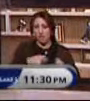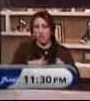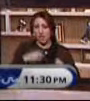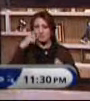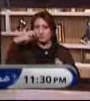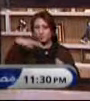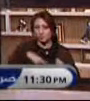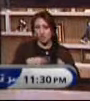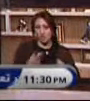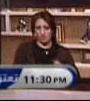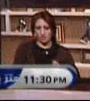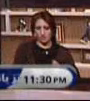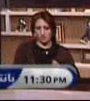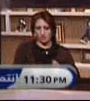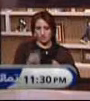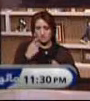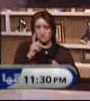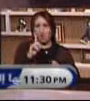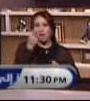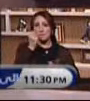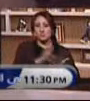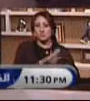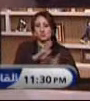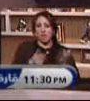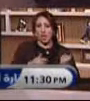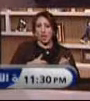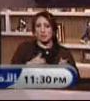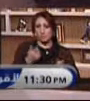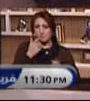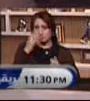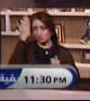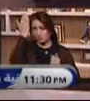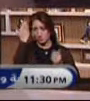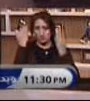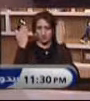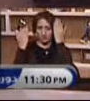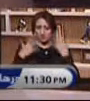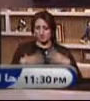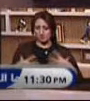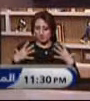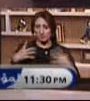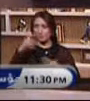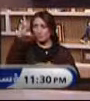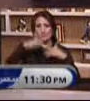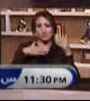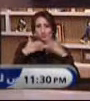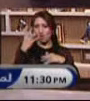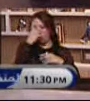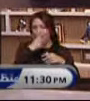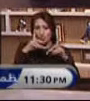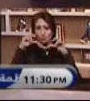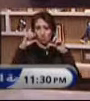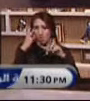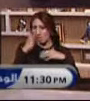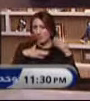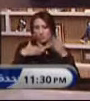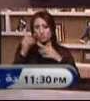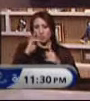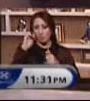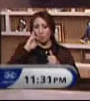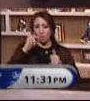تلاقي 15 مصيبة داخل القلب. اما يعني بحثت عن حل لان يرى